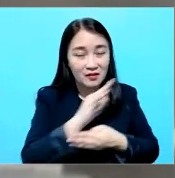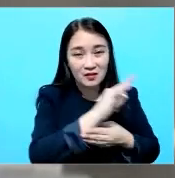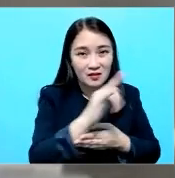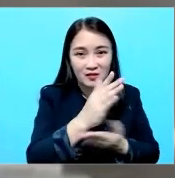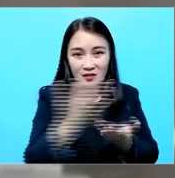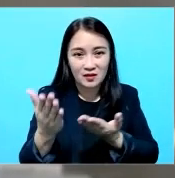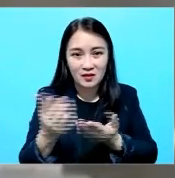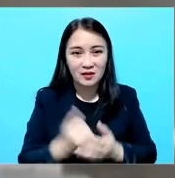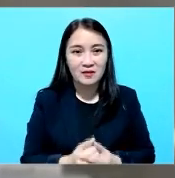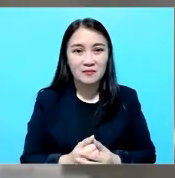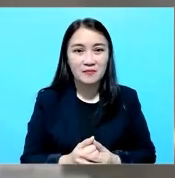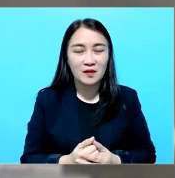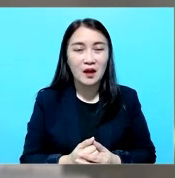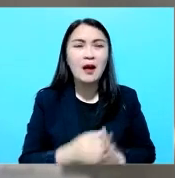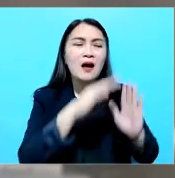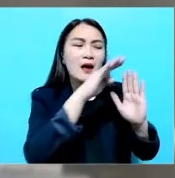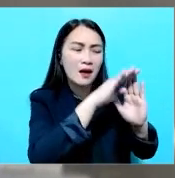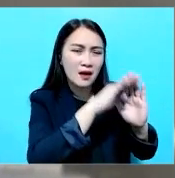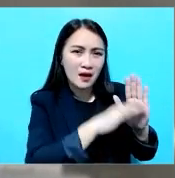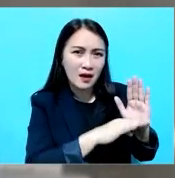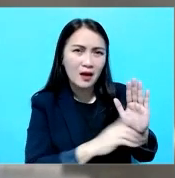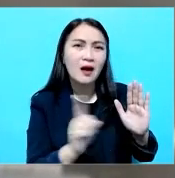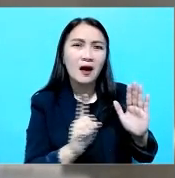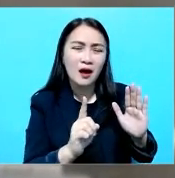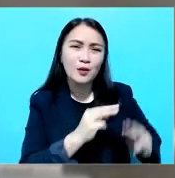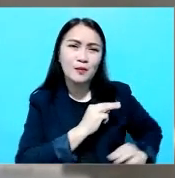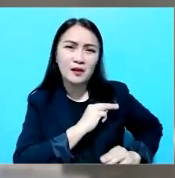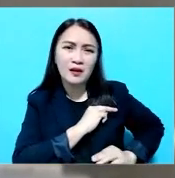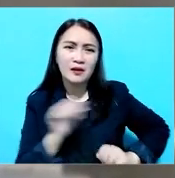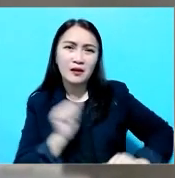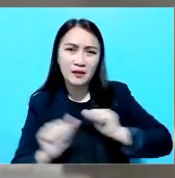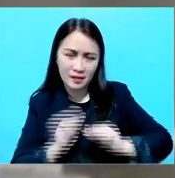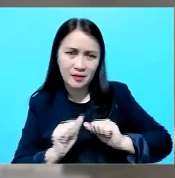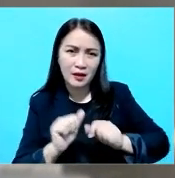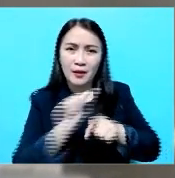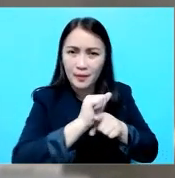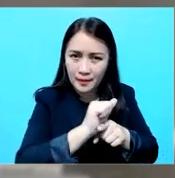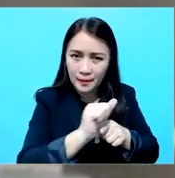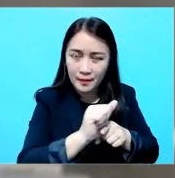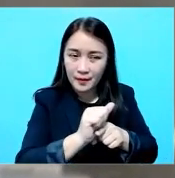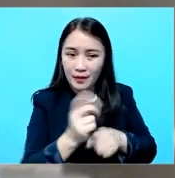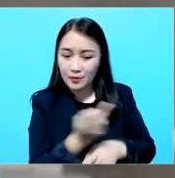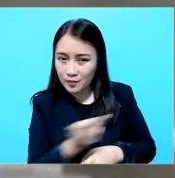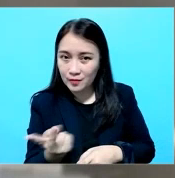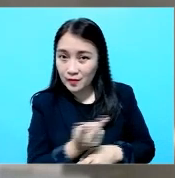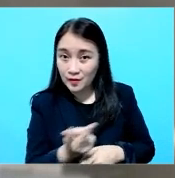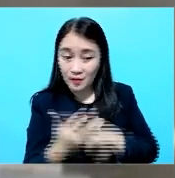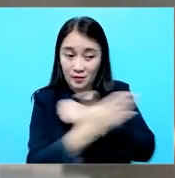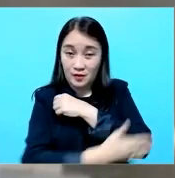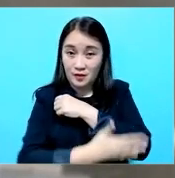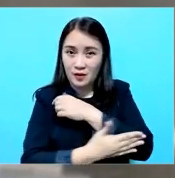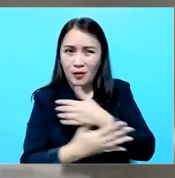i-detalye kung ano-ano yung mga military activities, military exercises ang gagawin ng dalawang bansa at kung ano-ano yung